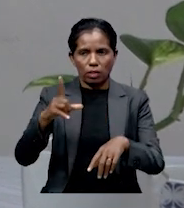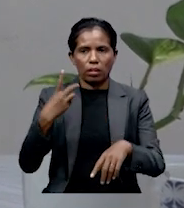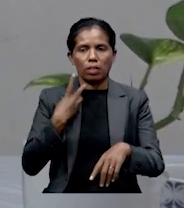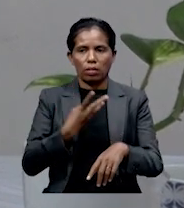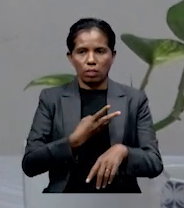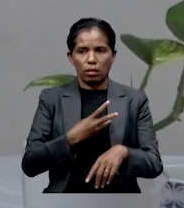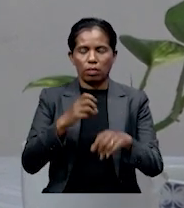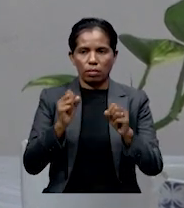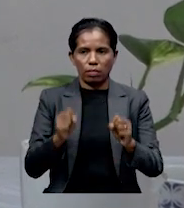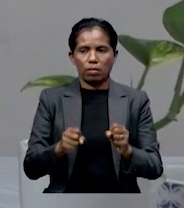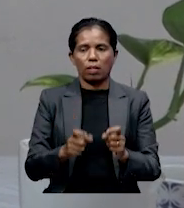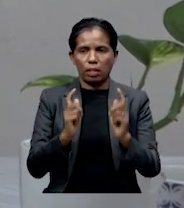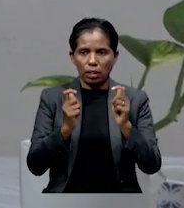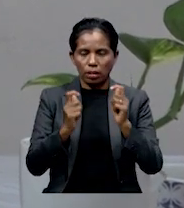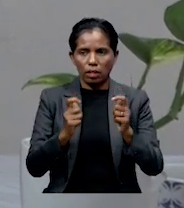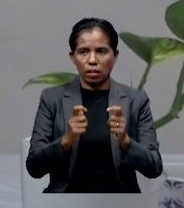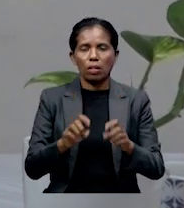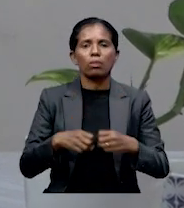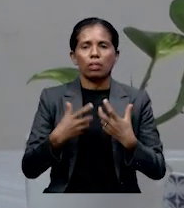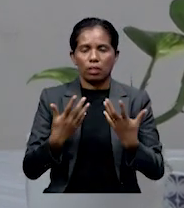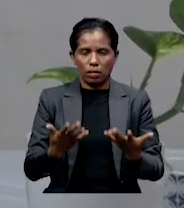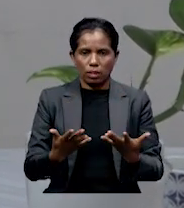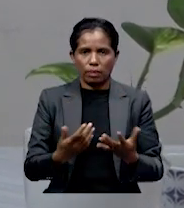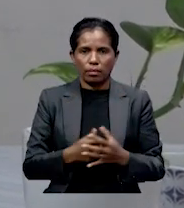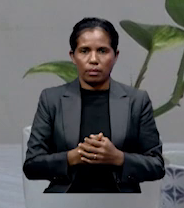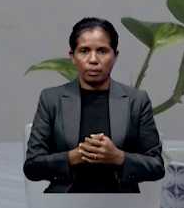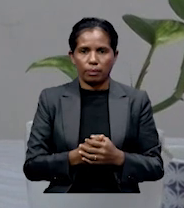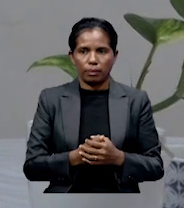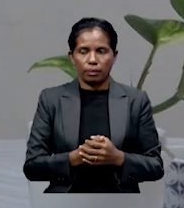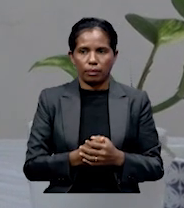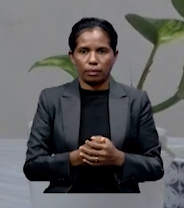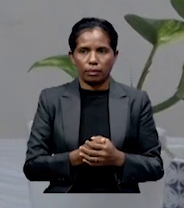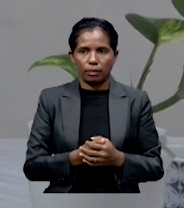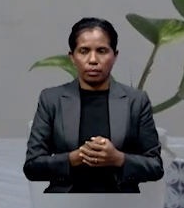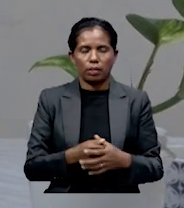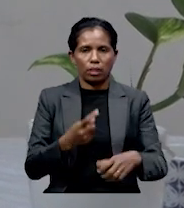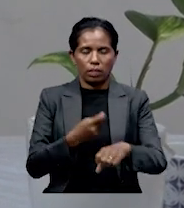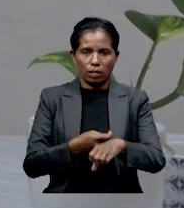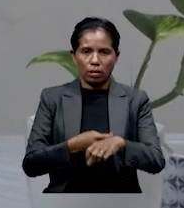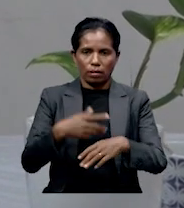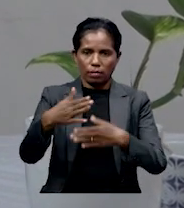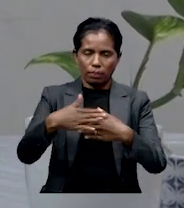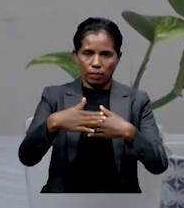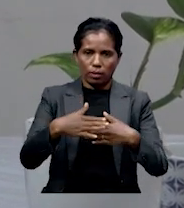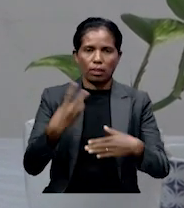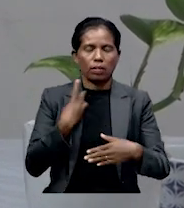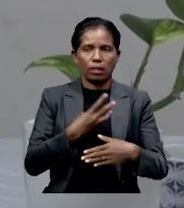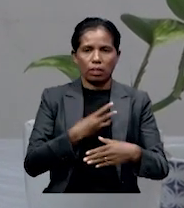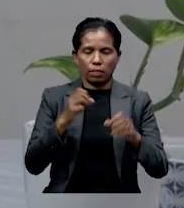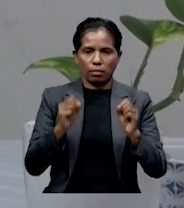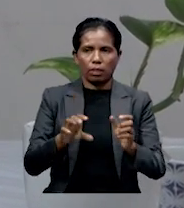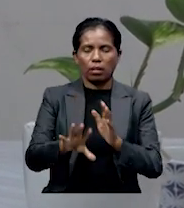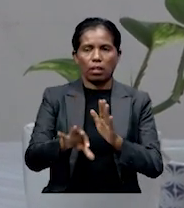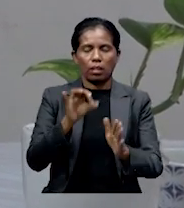mos tenta atu oinsam maka iha tempo basic mine ne ita bela hetan